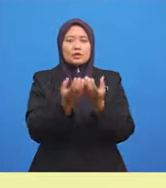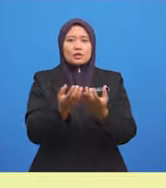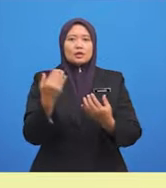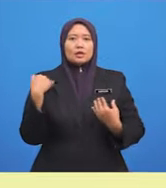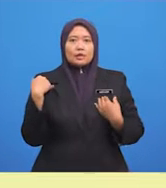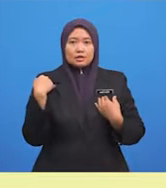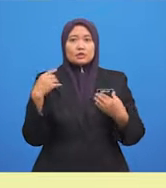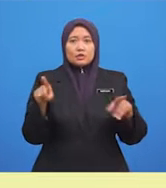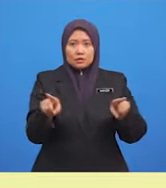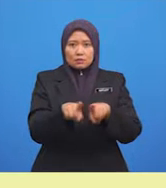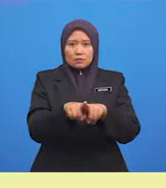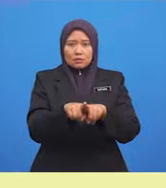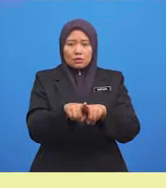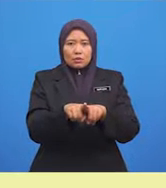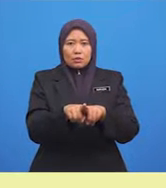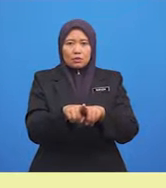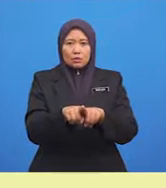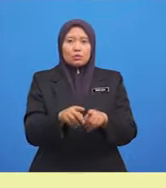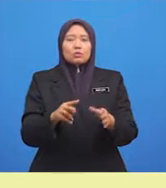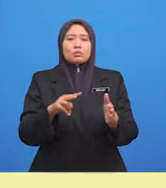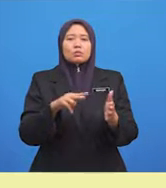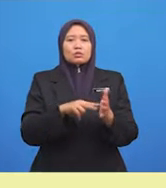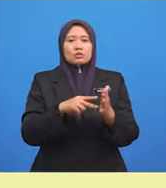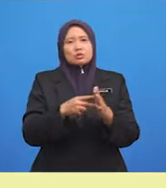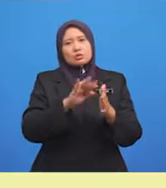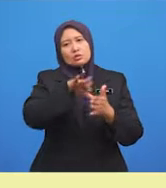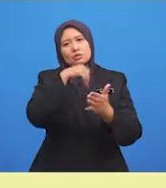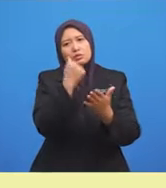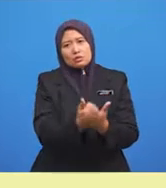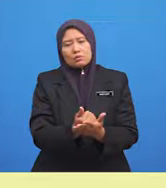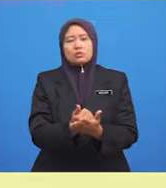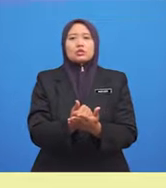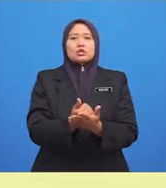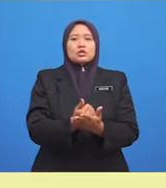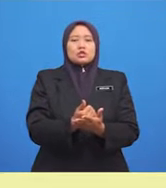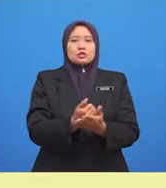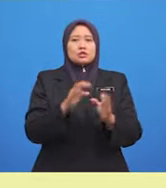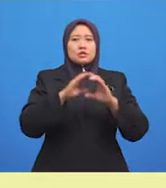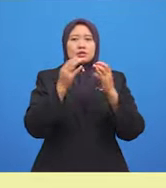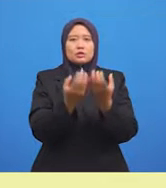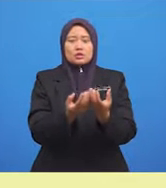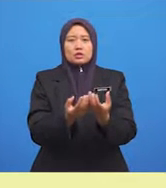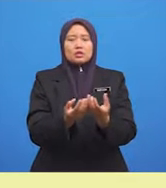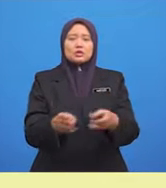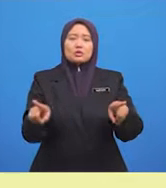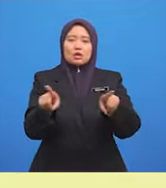atau lebih set adalah sama, maka semua set itu adalah